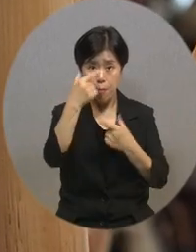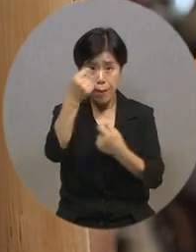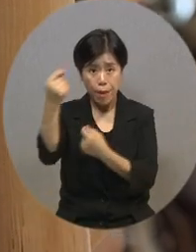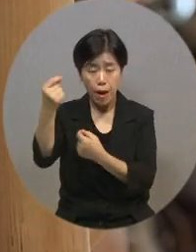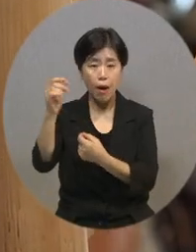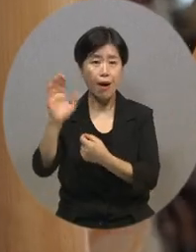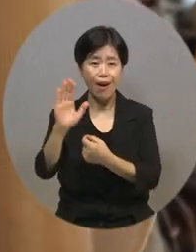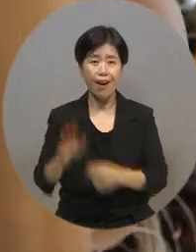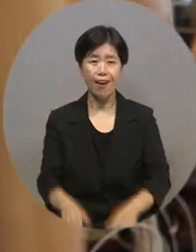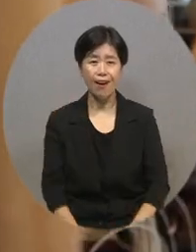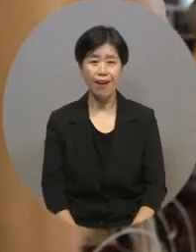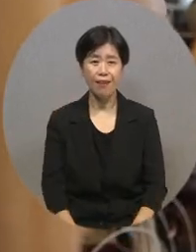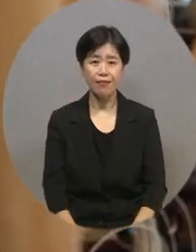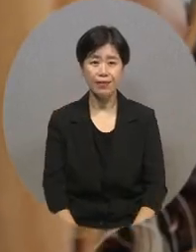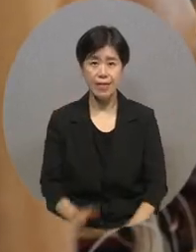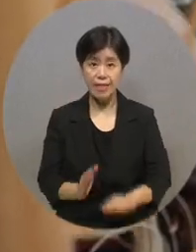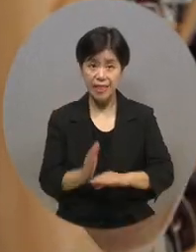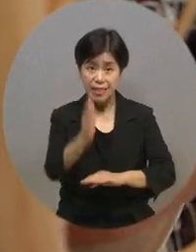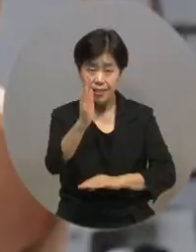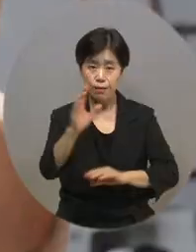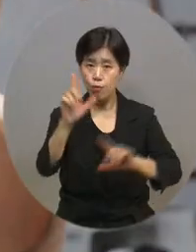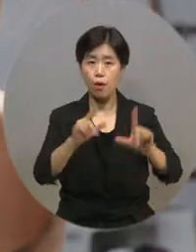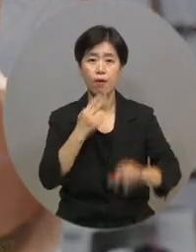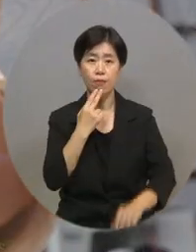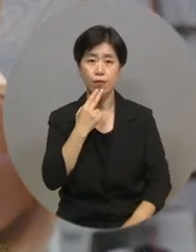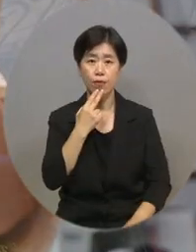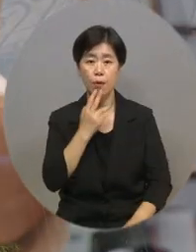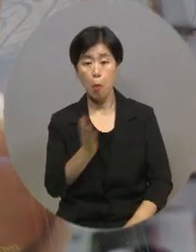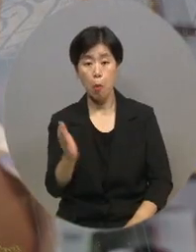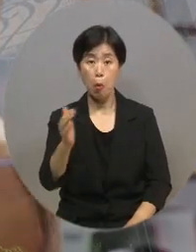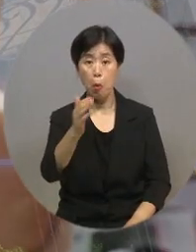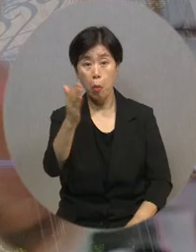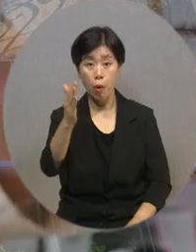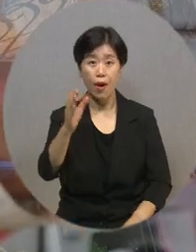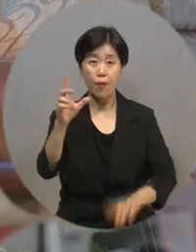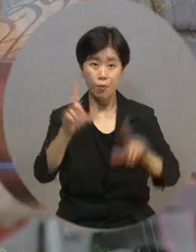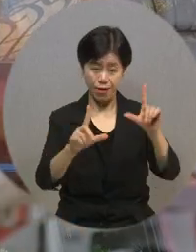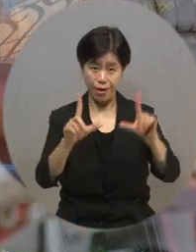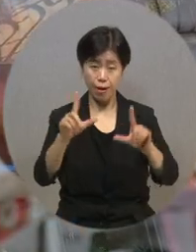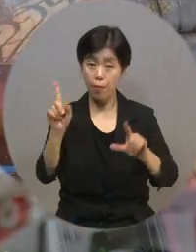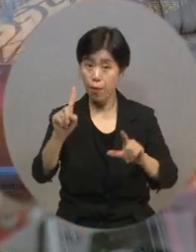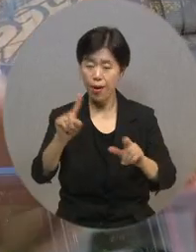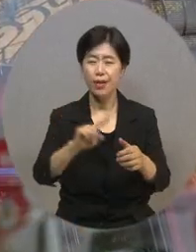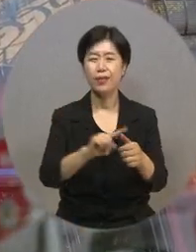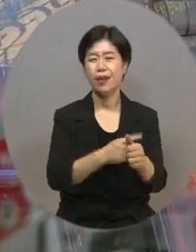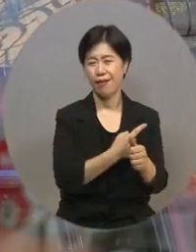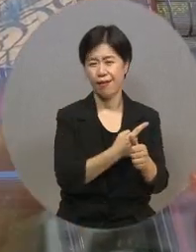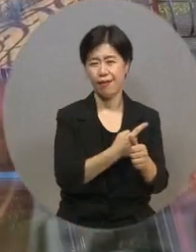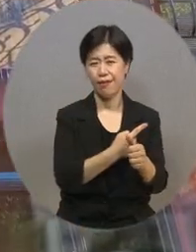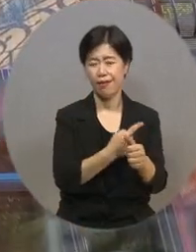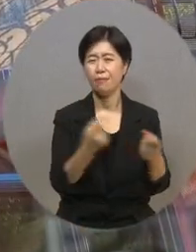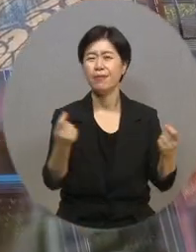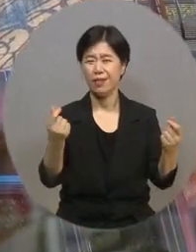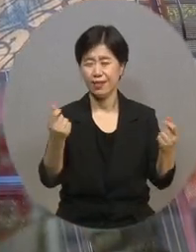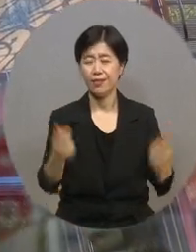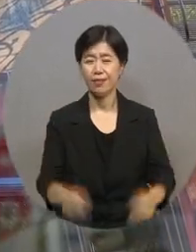듯 직선을 찾아보기 힘들고 흘러가는 자연의 모습처럼 곡선으로